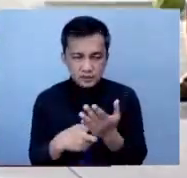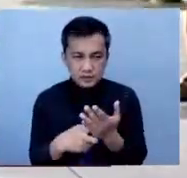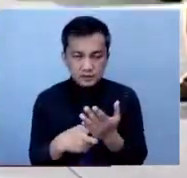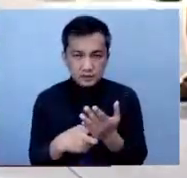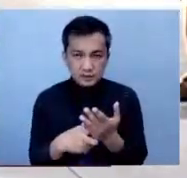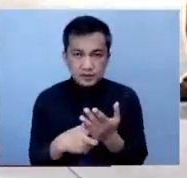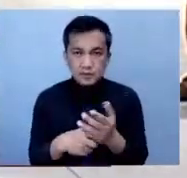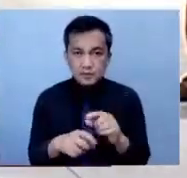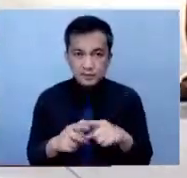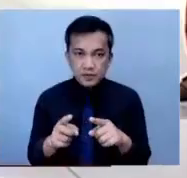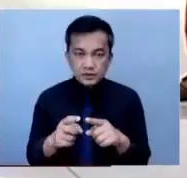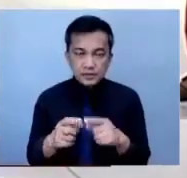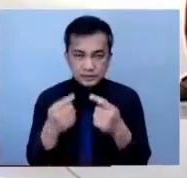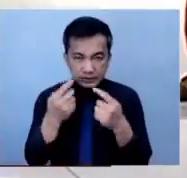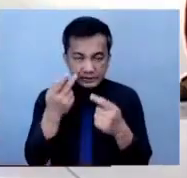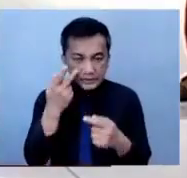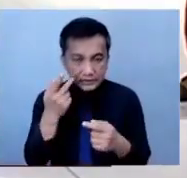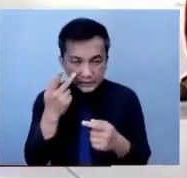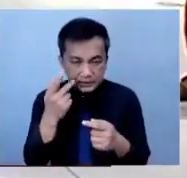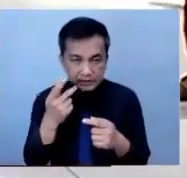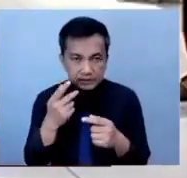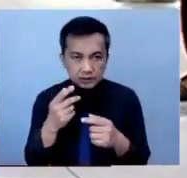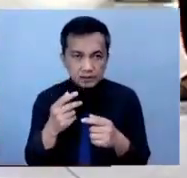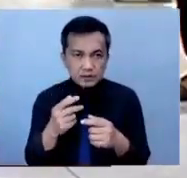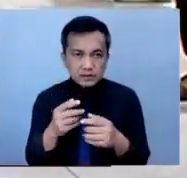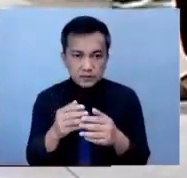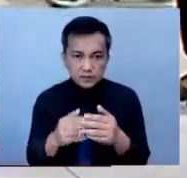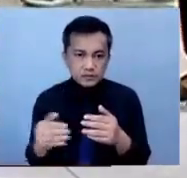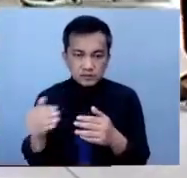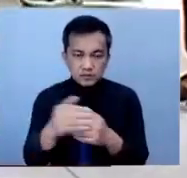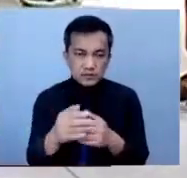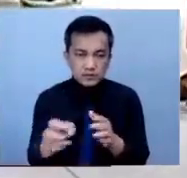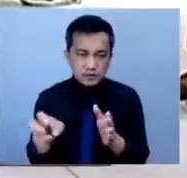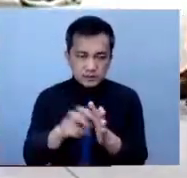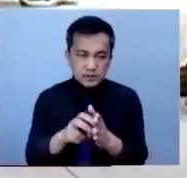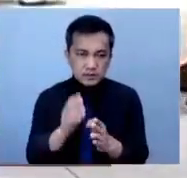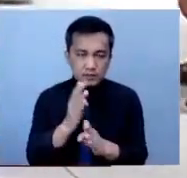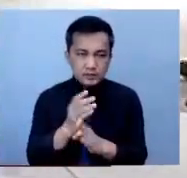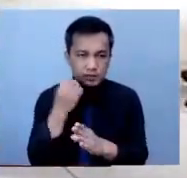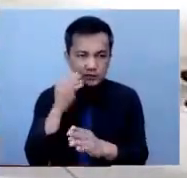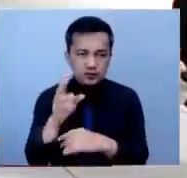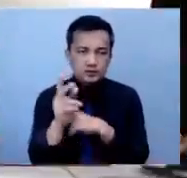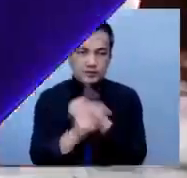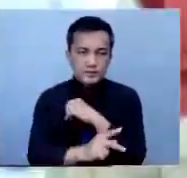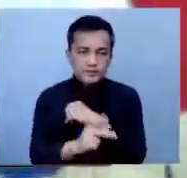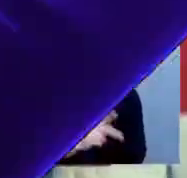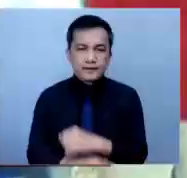wala pang silang ticket pero susubukang mauna ng makasakay ng bus pa uwi ng probinsya.